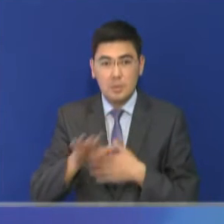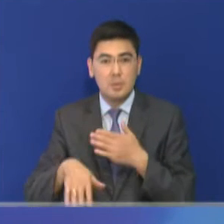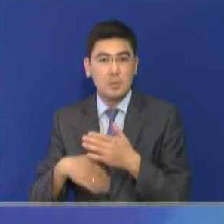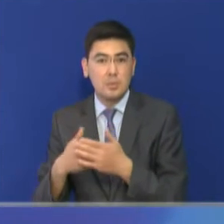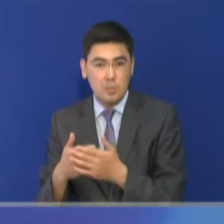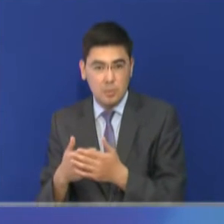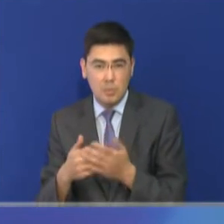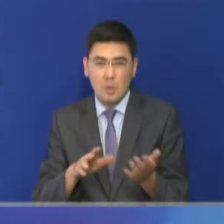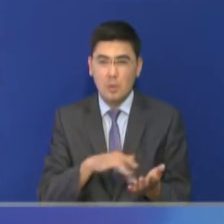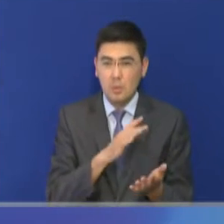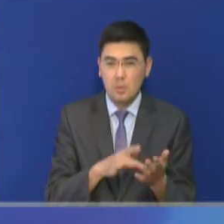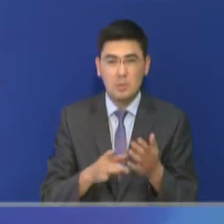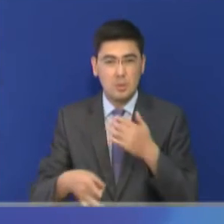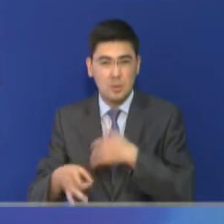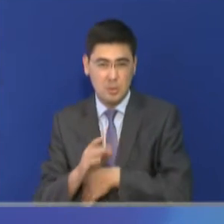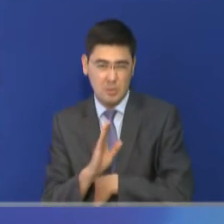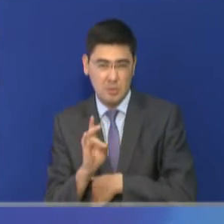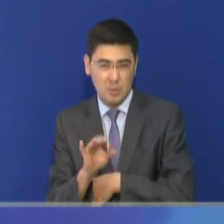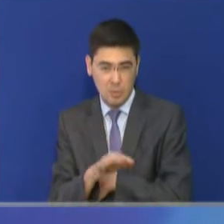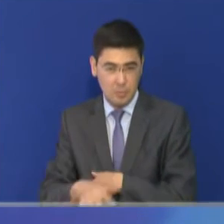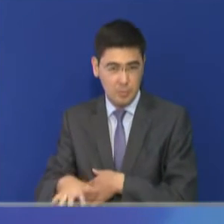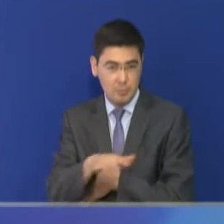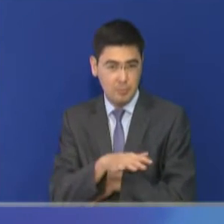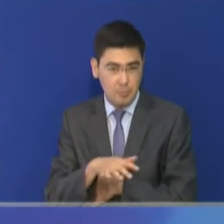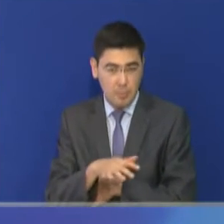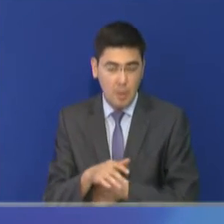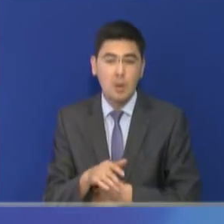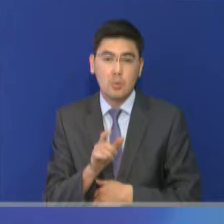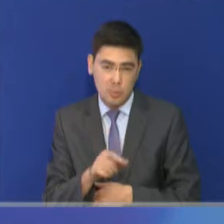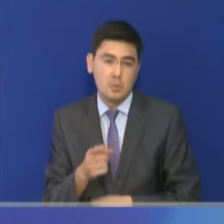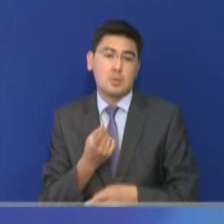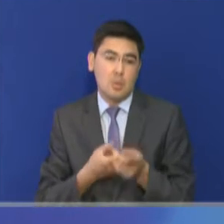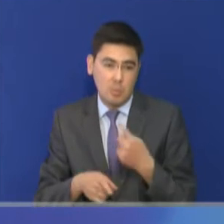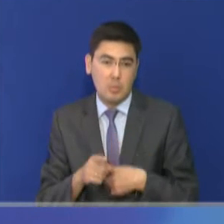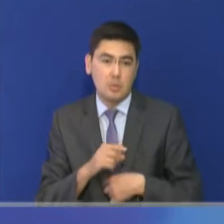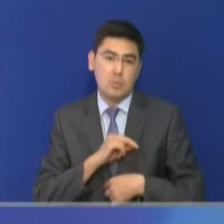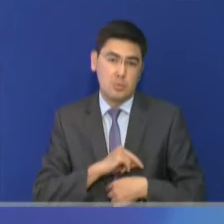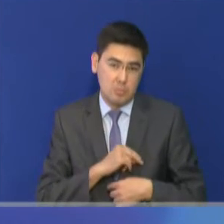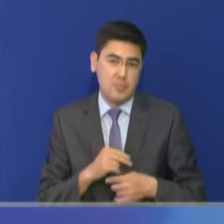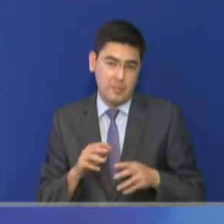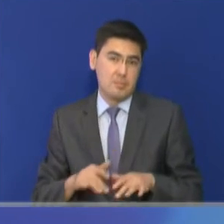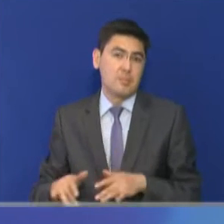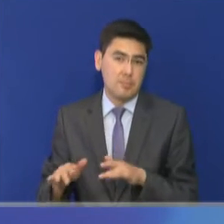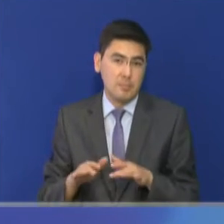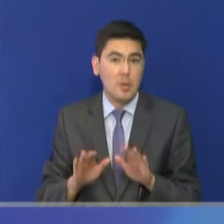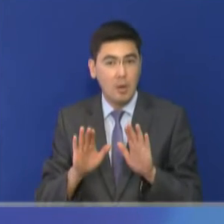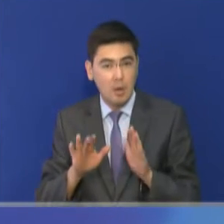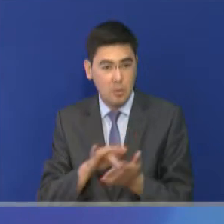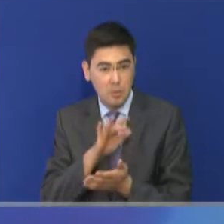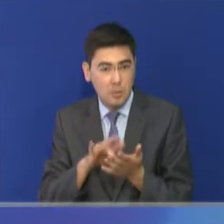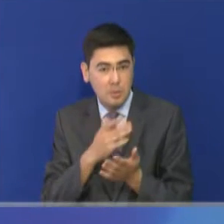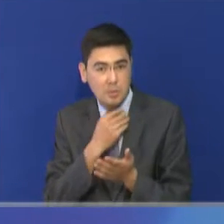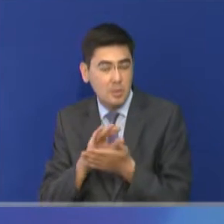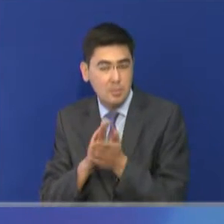стране в районах и городах Восточно-Казахстанской области жизнь возвращается в прежнее русло. Вместе с тем в городе Семей ситуация остается